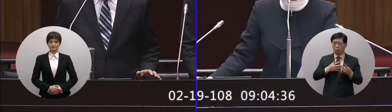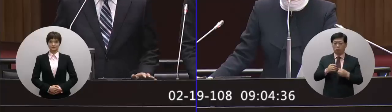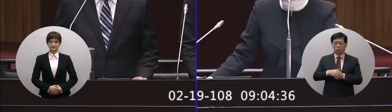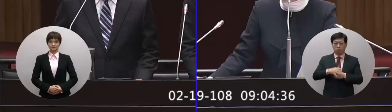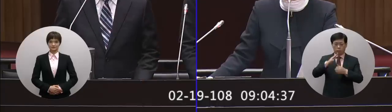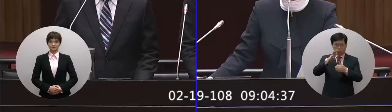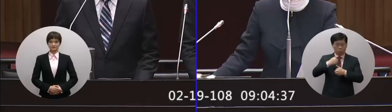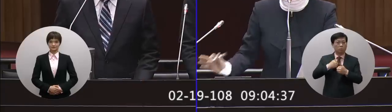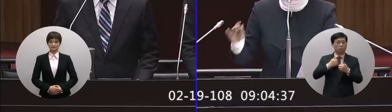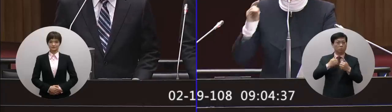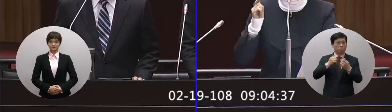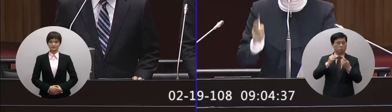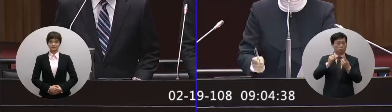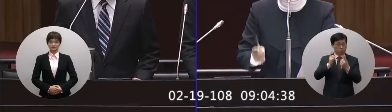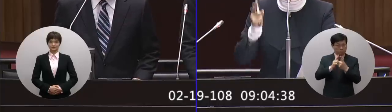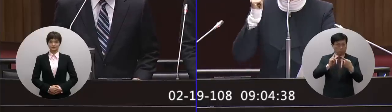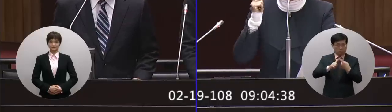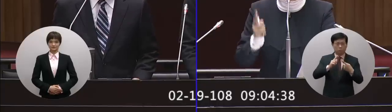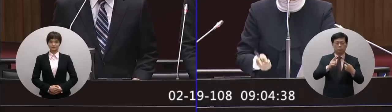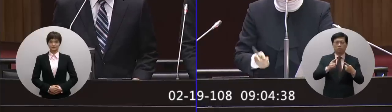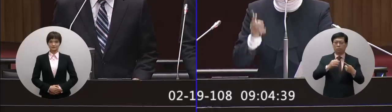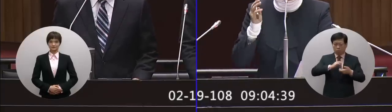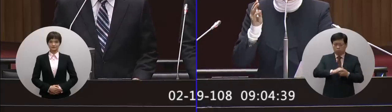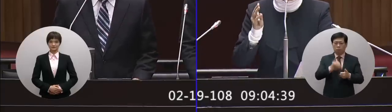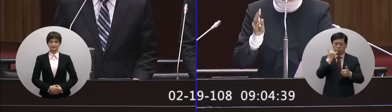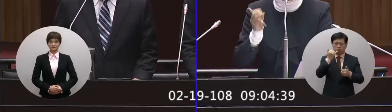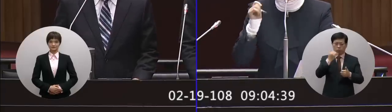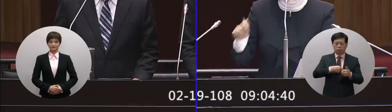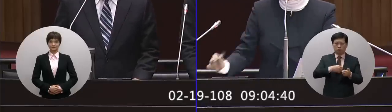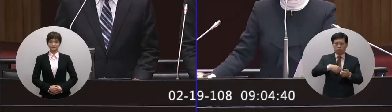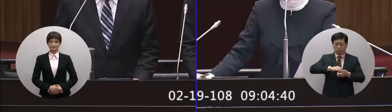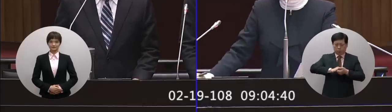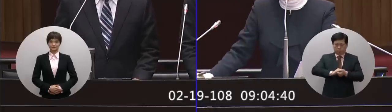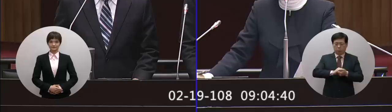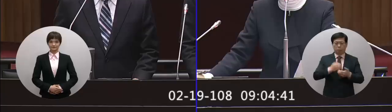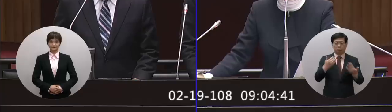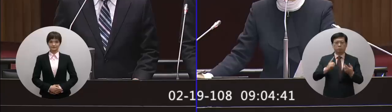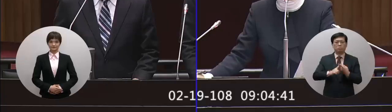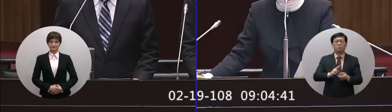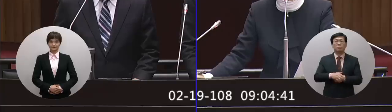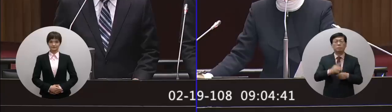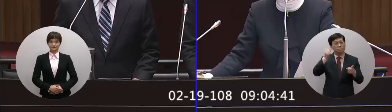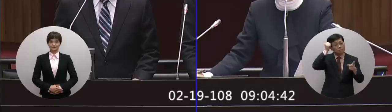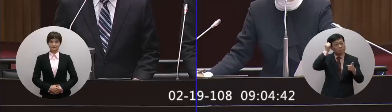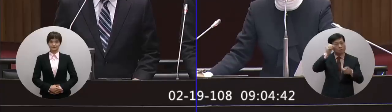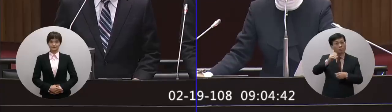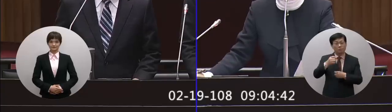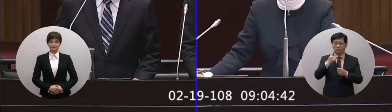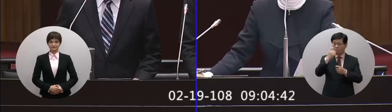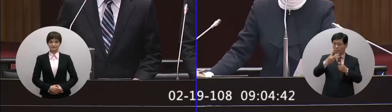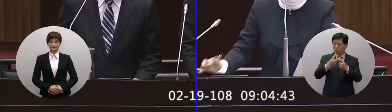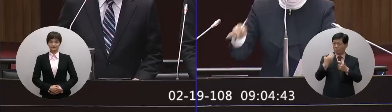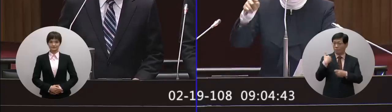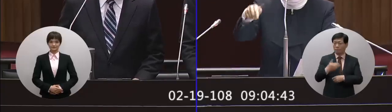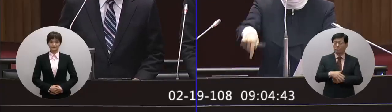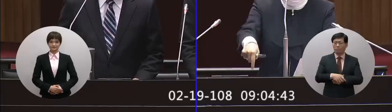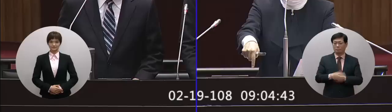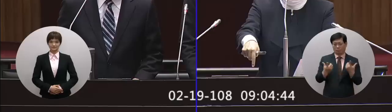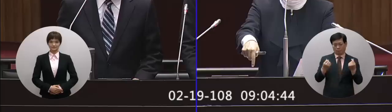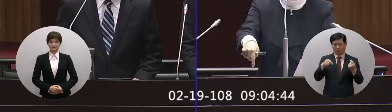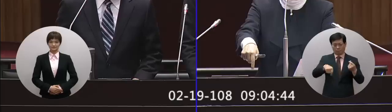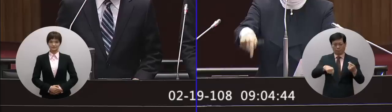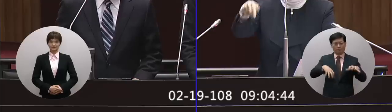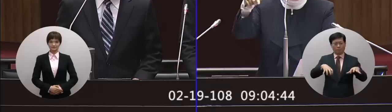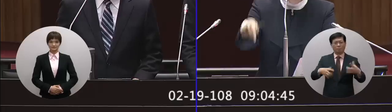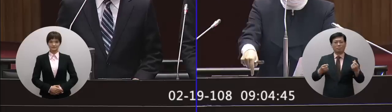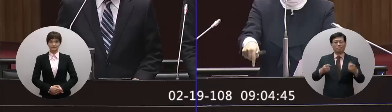人，我相信就可以做出正确的作为。院长你还记得吗？13年前一样就在这